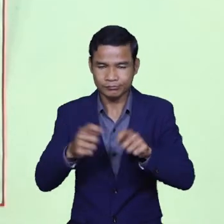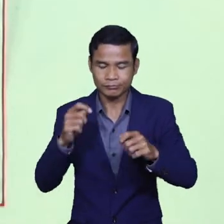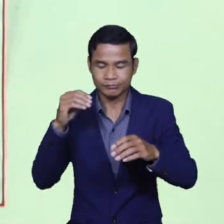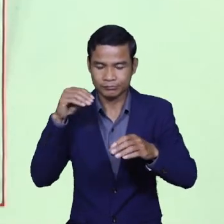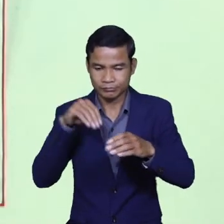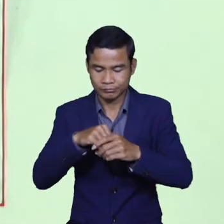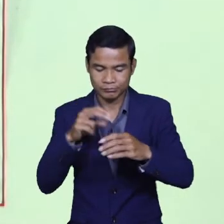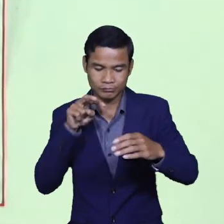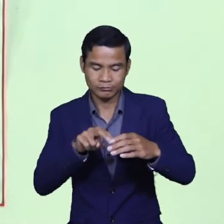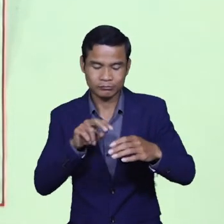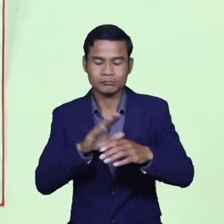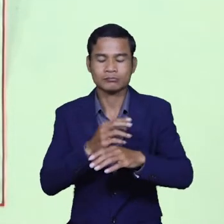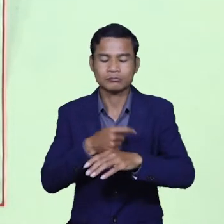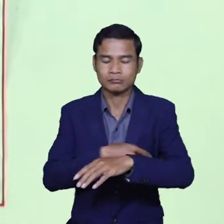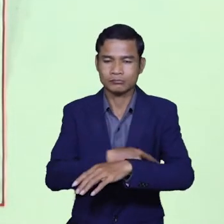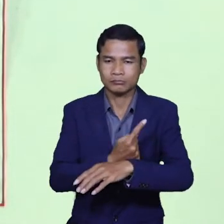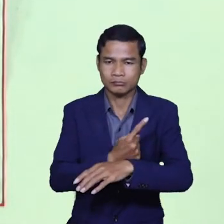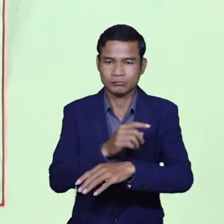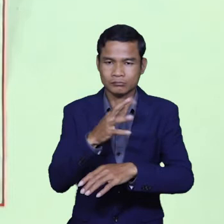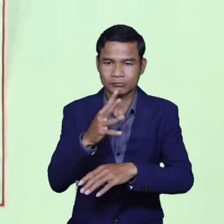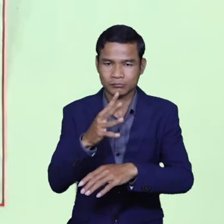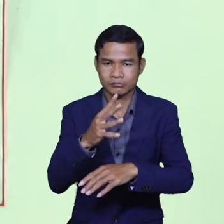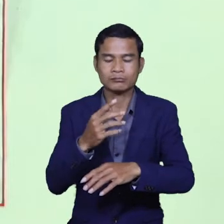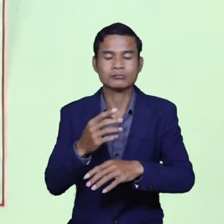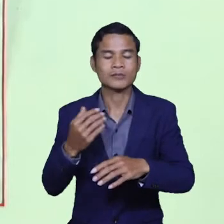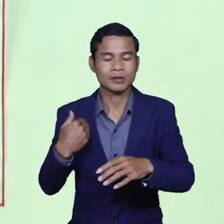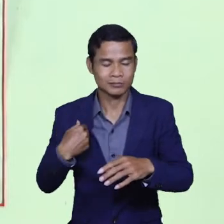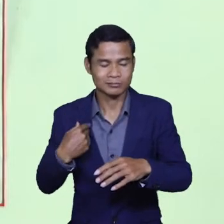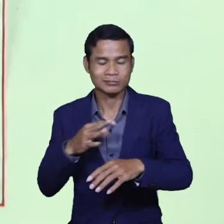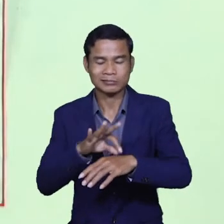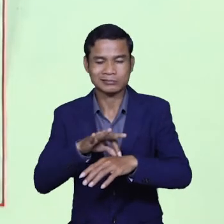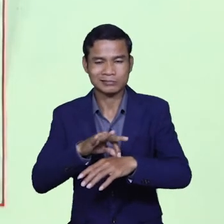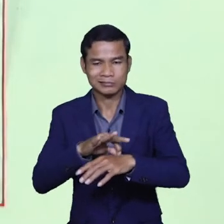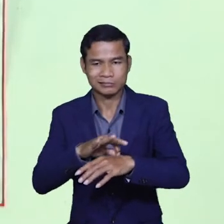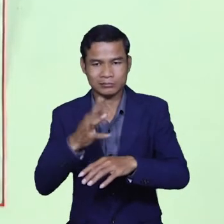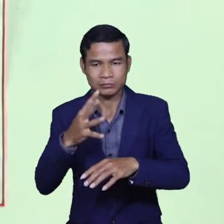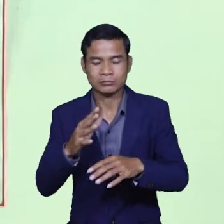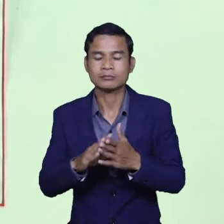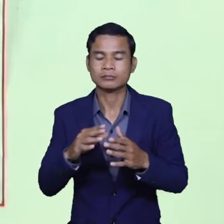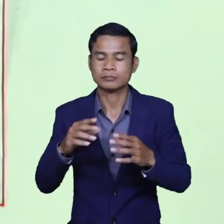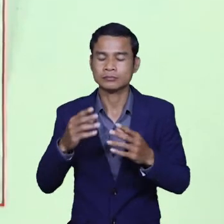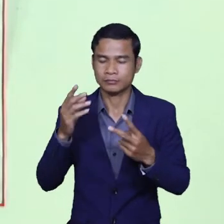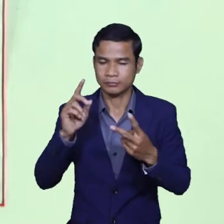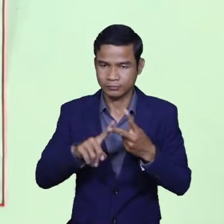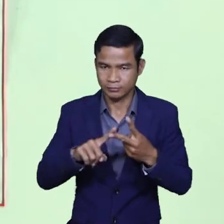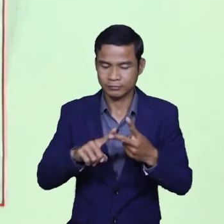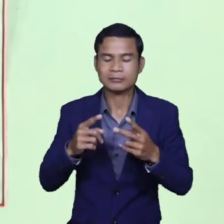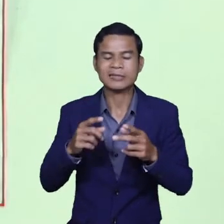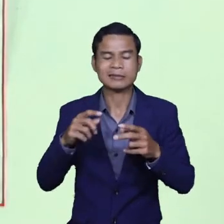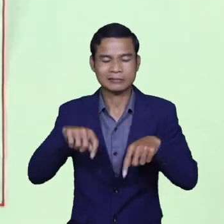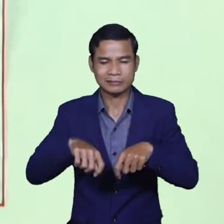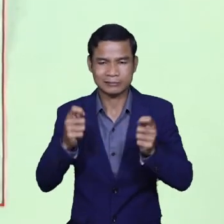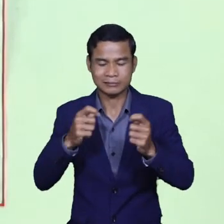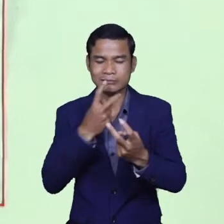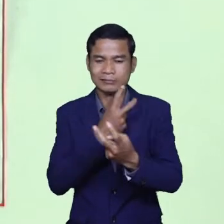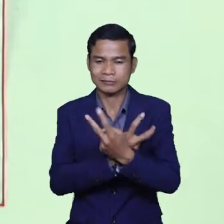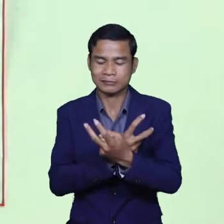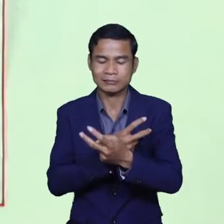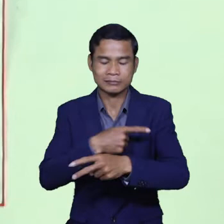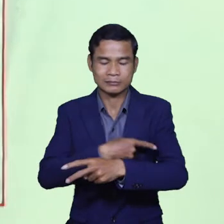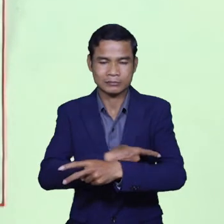បានទៅទំលុះសាច់ដុំឬស្បែកទេបំណាក់ឆ្អឹងបើកមុខគឺឆ្អឹងដែ